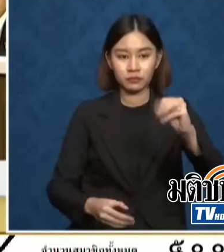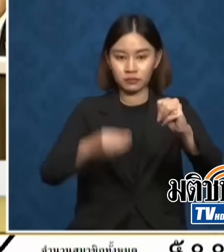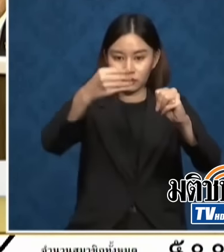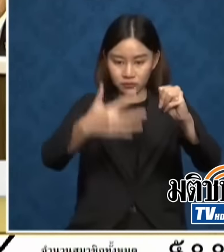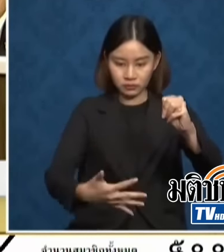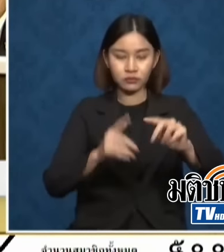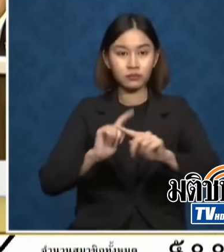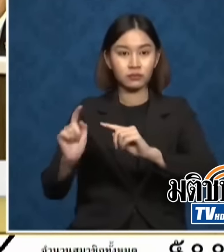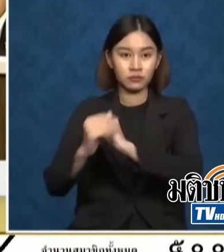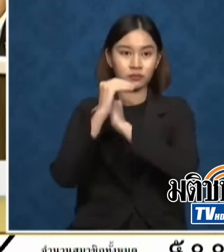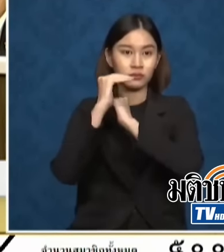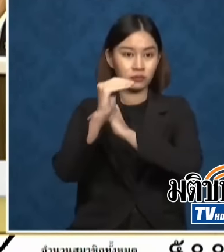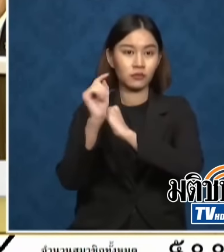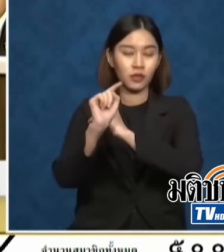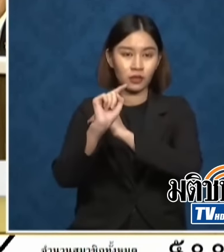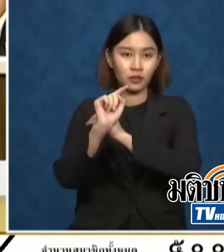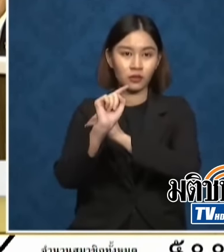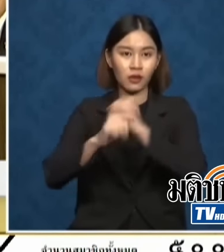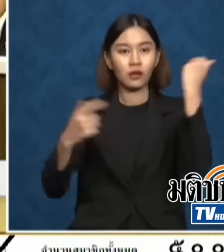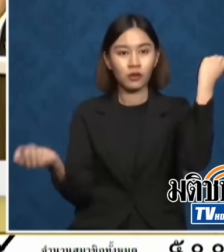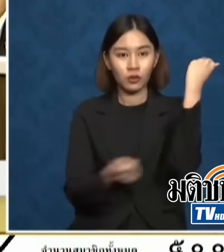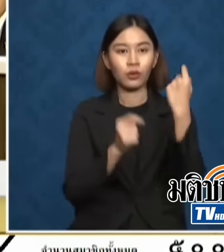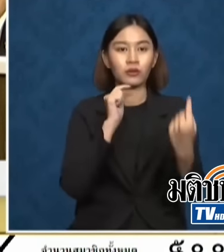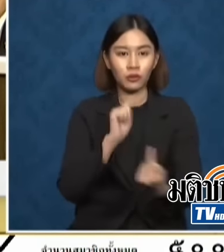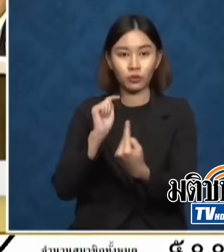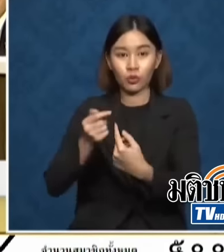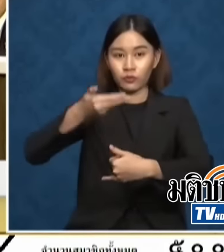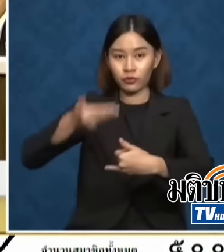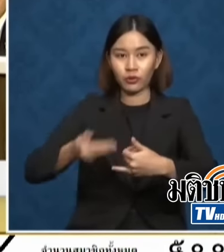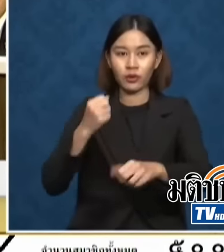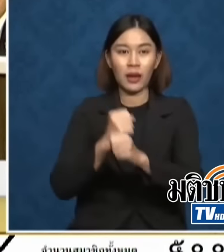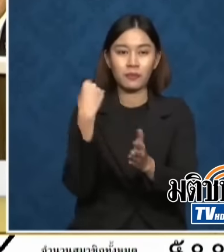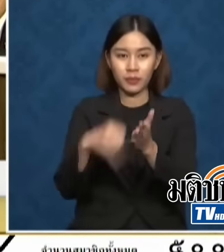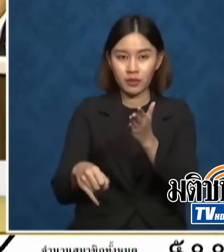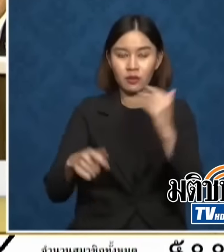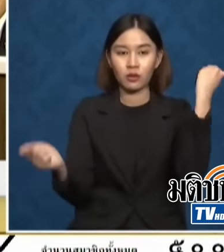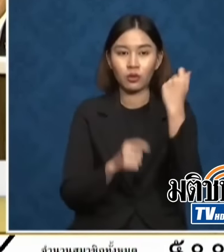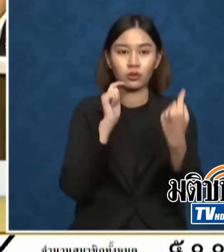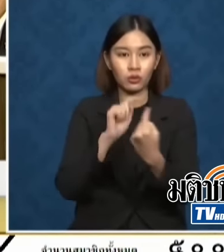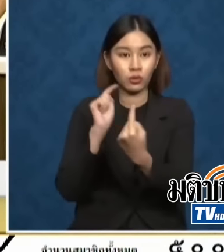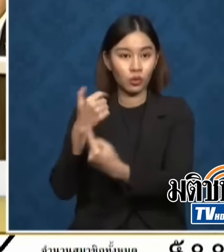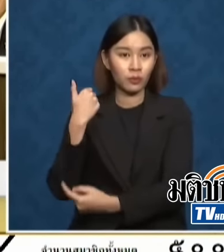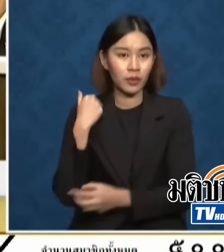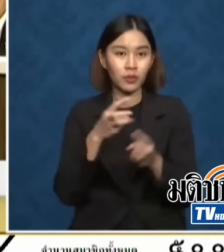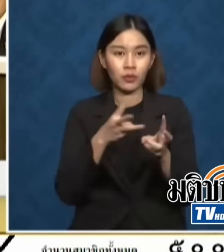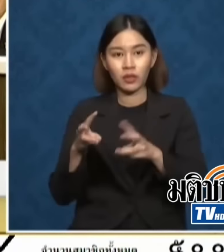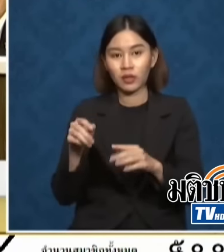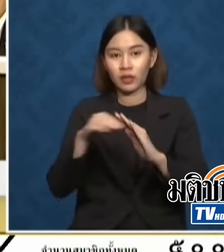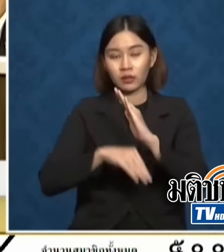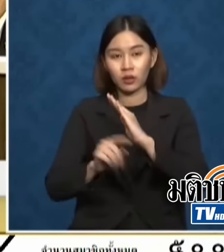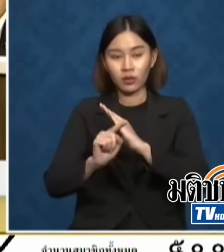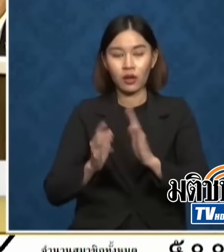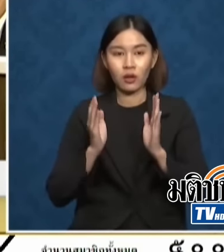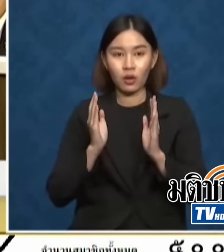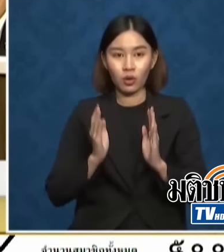ราได้มีการกำหนดบทกำหนดโทษให้เหมาะสมกับพฤติการความผิดโดยทำบนหลักการที่ว่าชาวประม